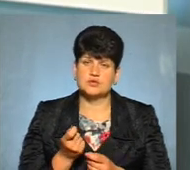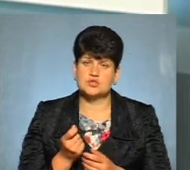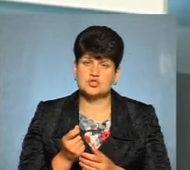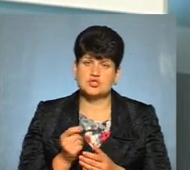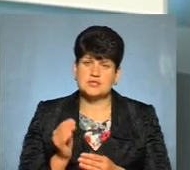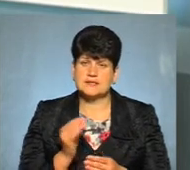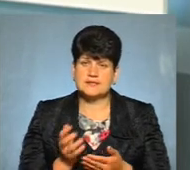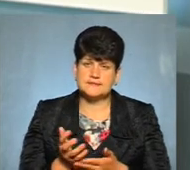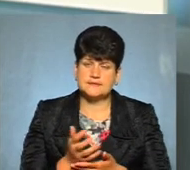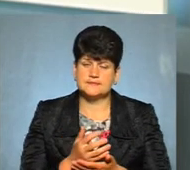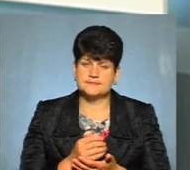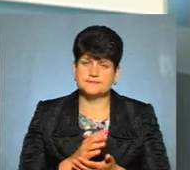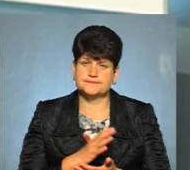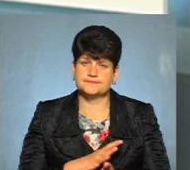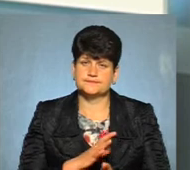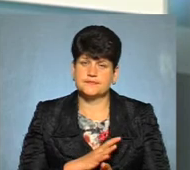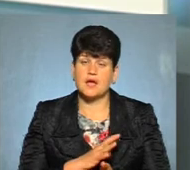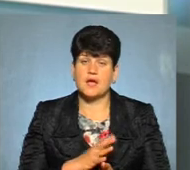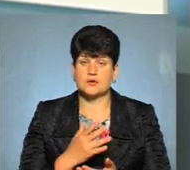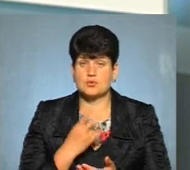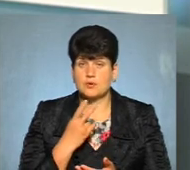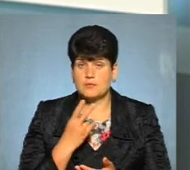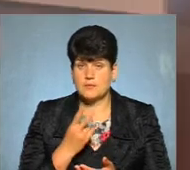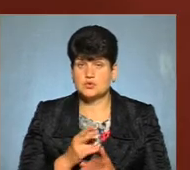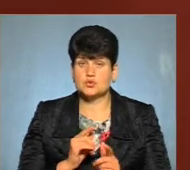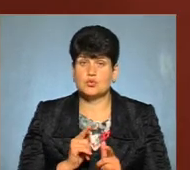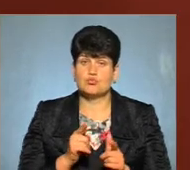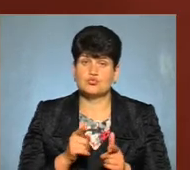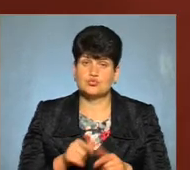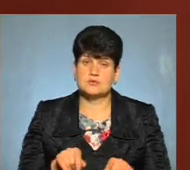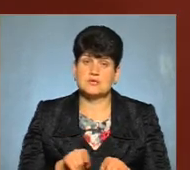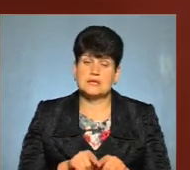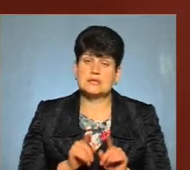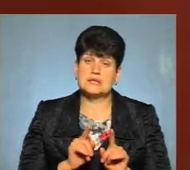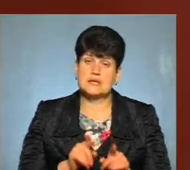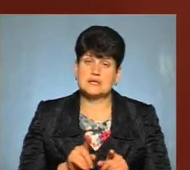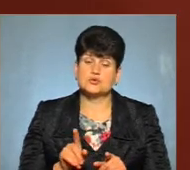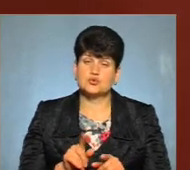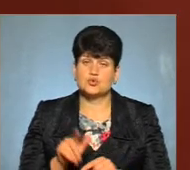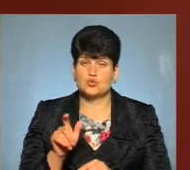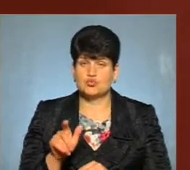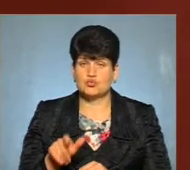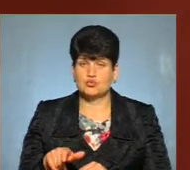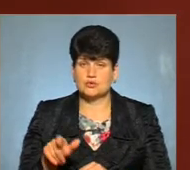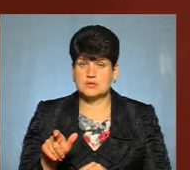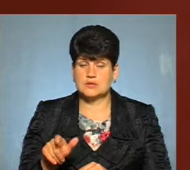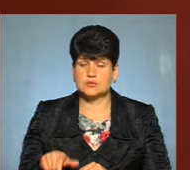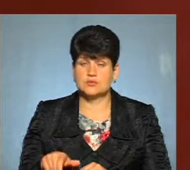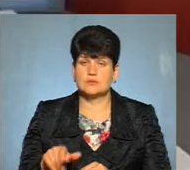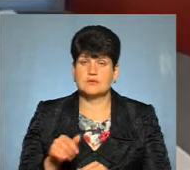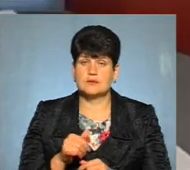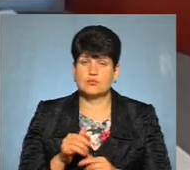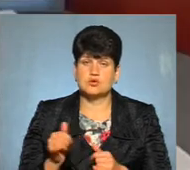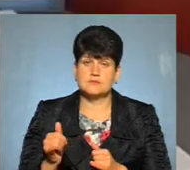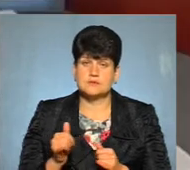накопичувати. Але якщо ми бачимо, що поступлення такі, що ми не можемо